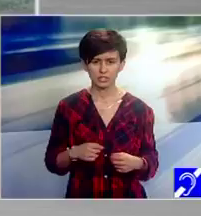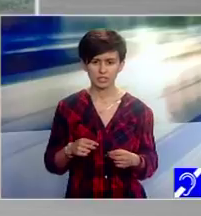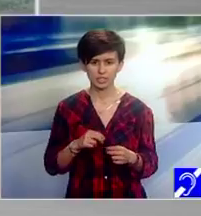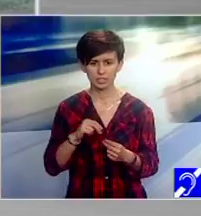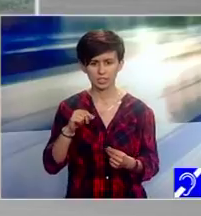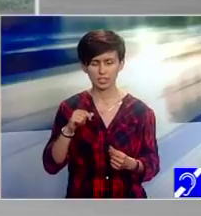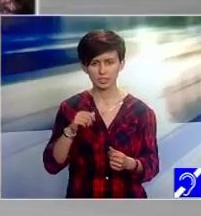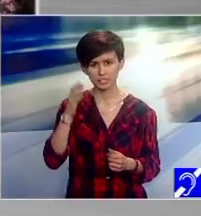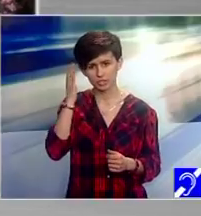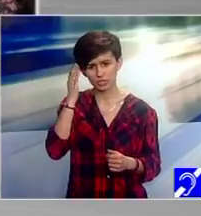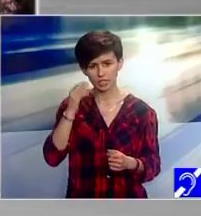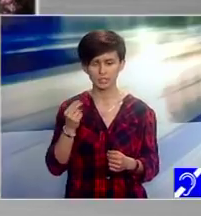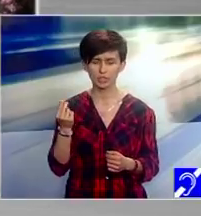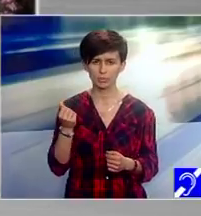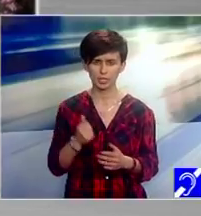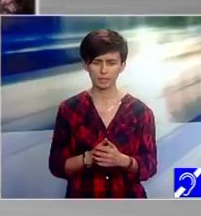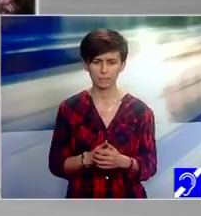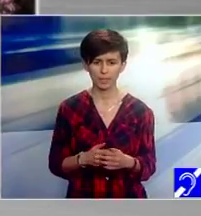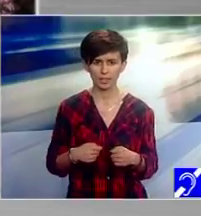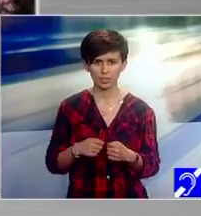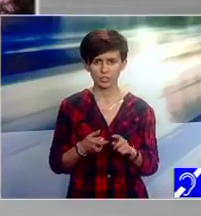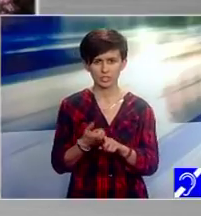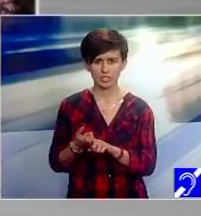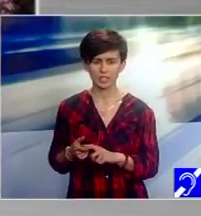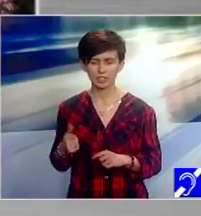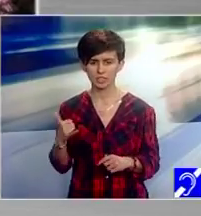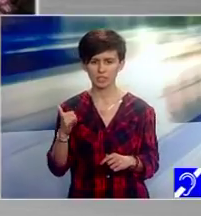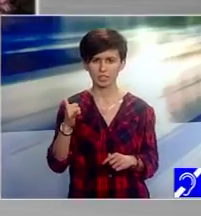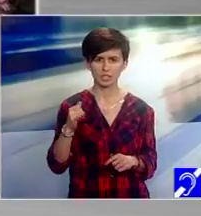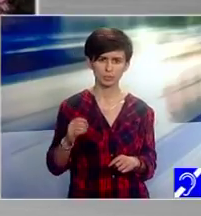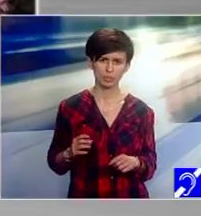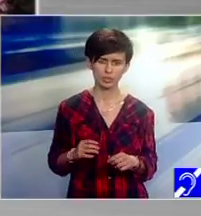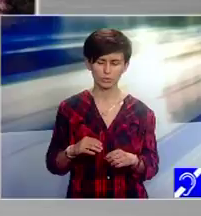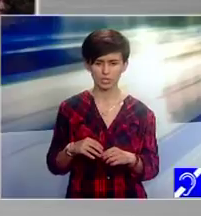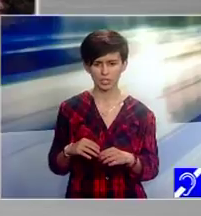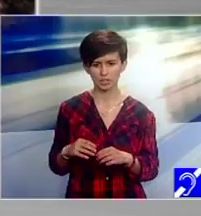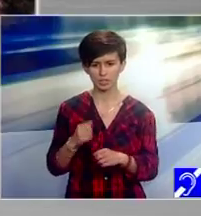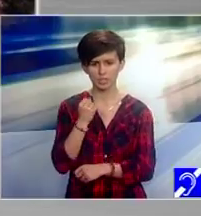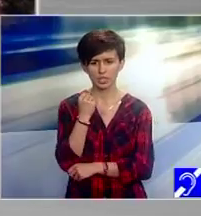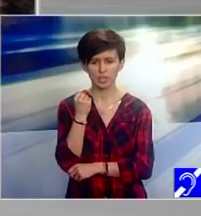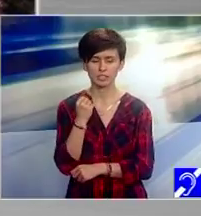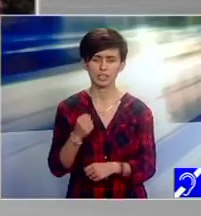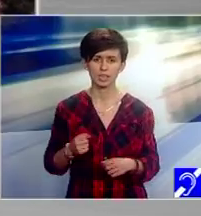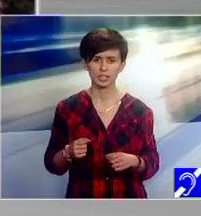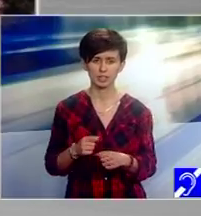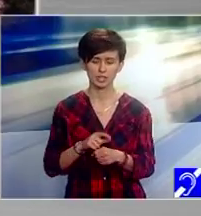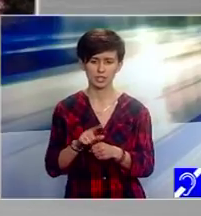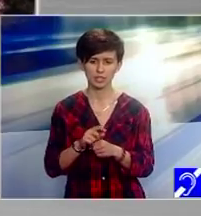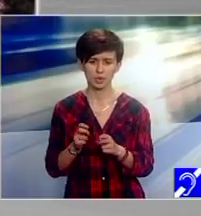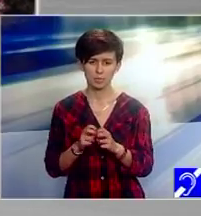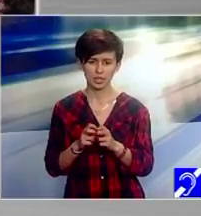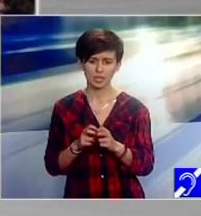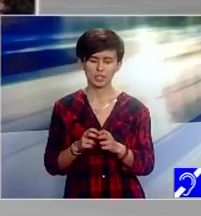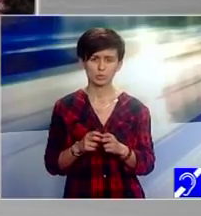bani. Tot ce ține de transportul nostru, de cazarea acolo, de echipamentele pe care trebuie să ni le luăm și inclusiv